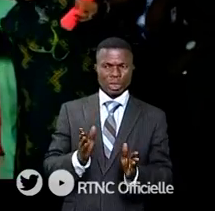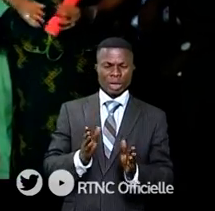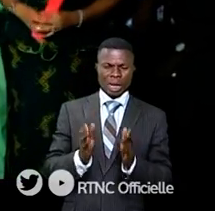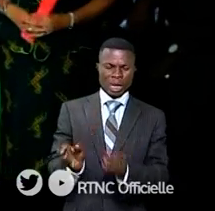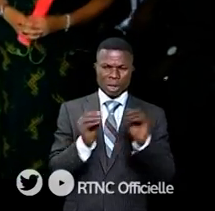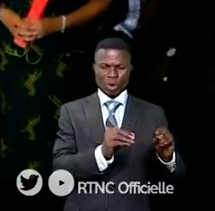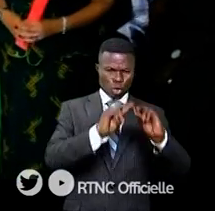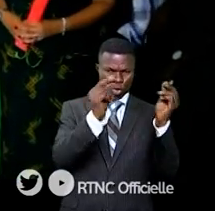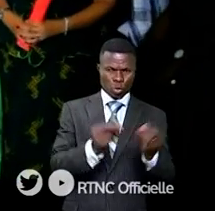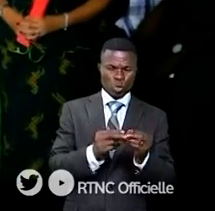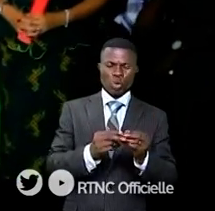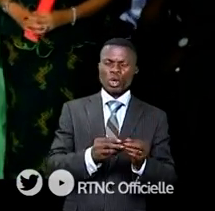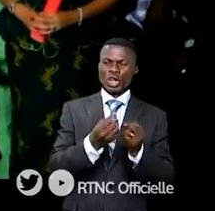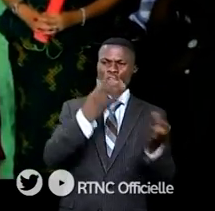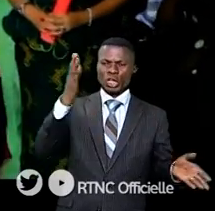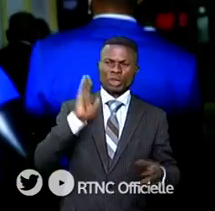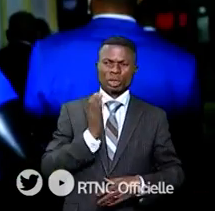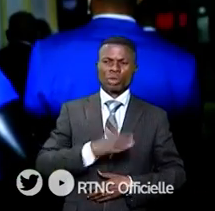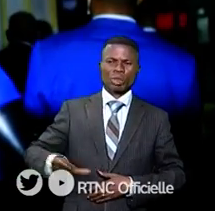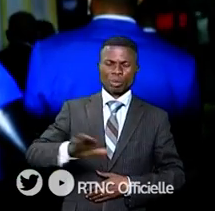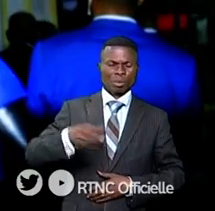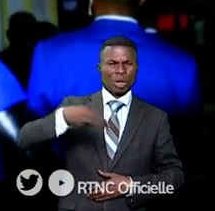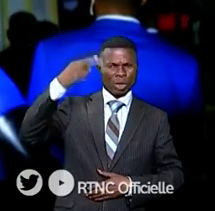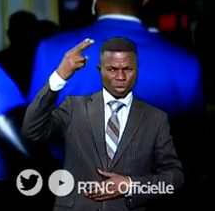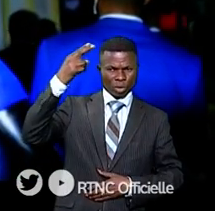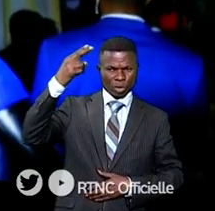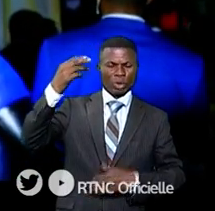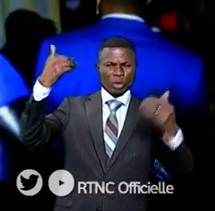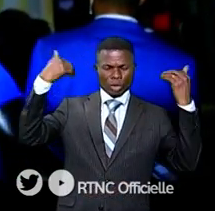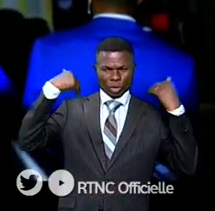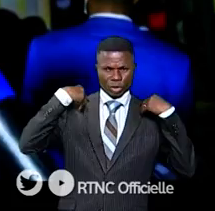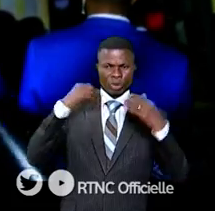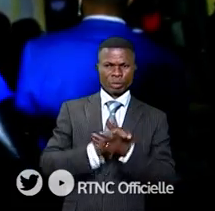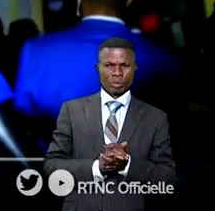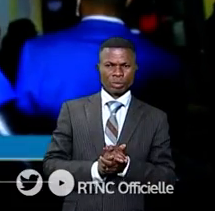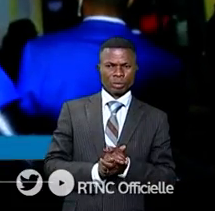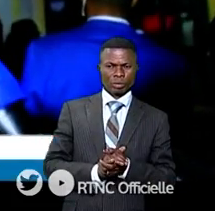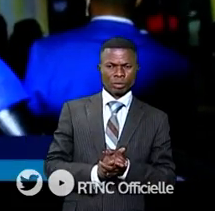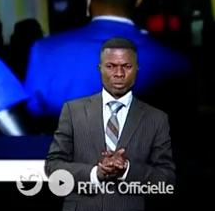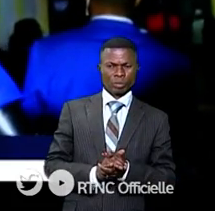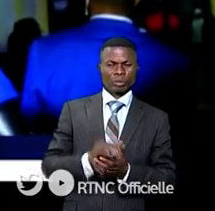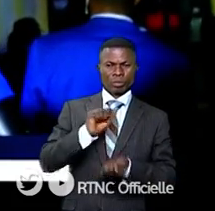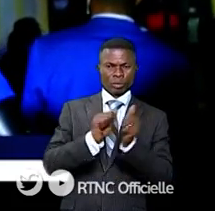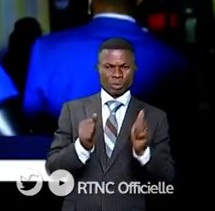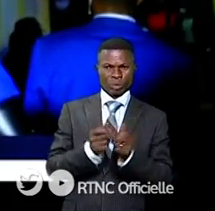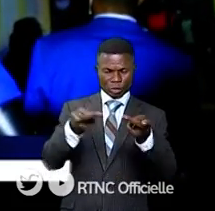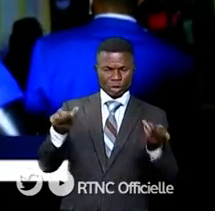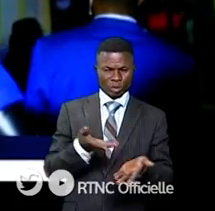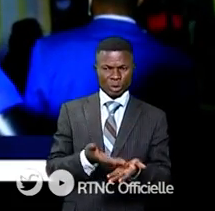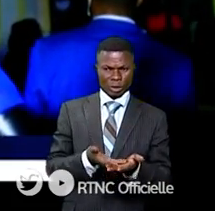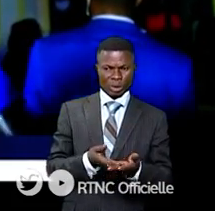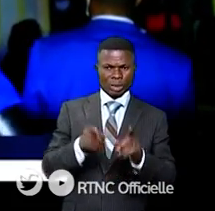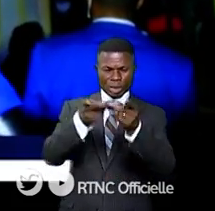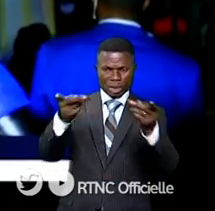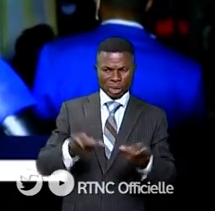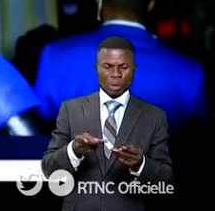classé parmi le patrimoine architectural de première classe par les autorités. Nous avons dans le cadre des classifications des sites touristiques, des sites naturels et des